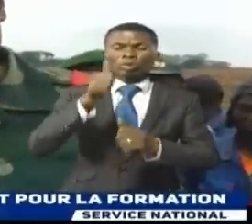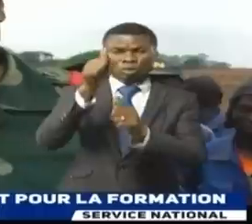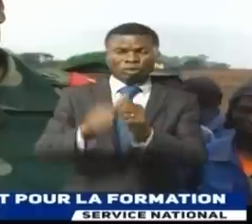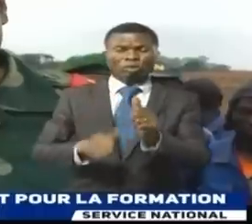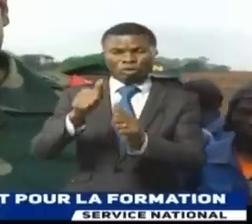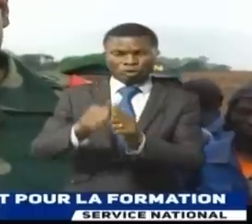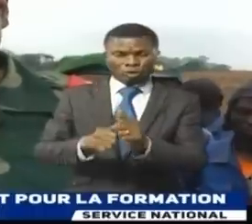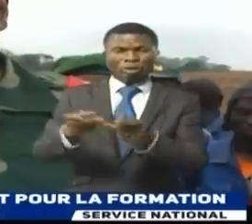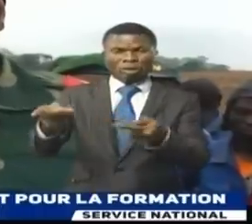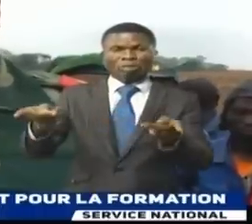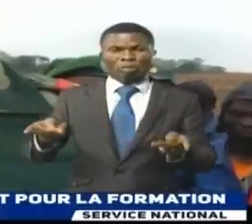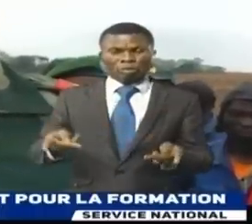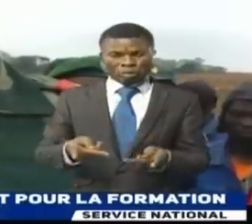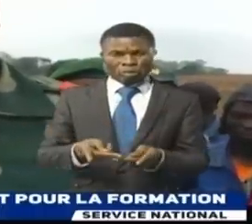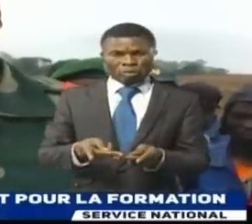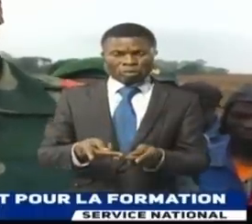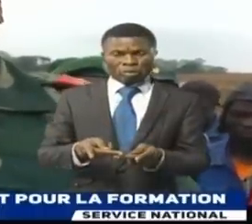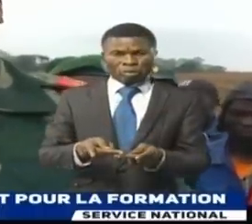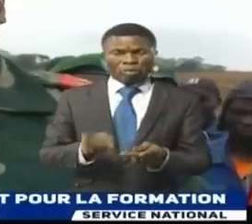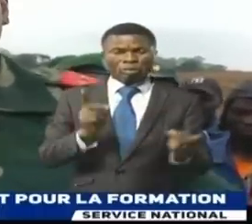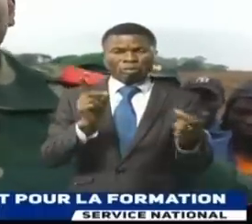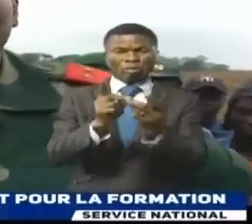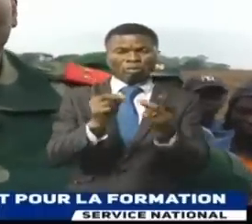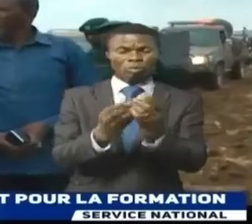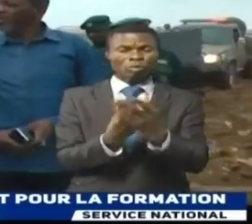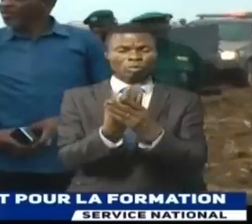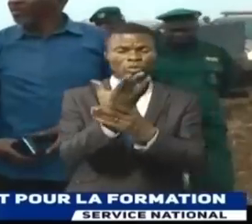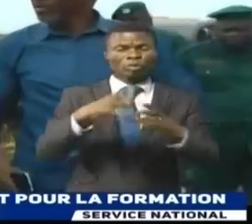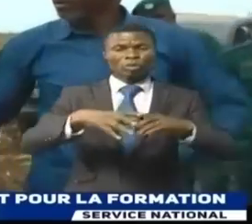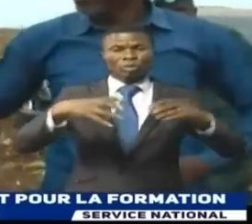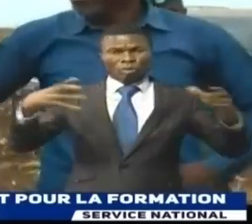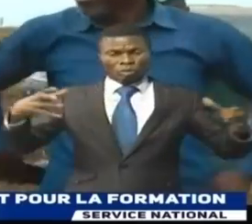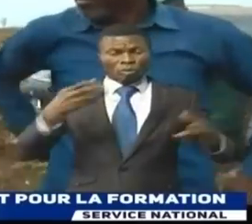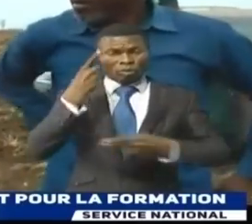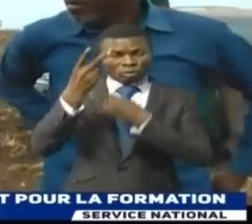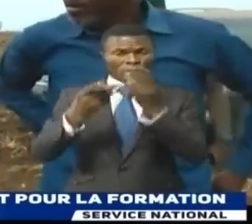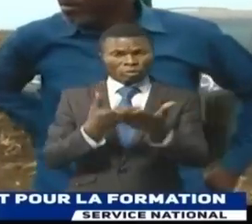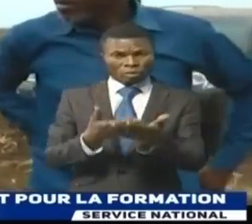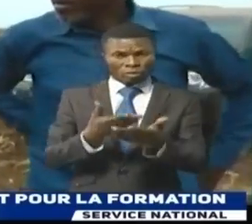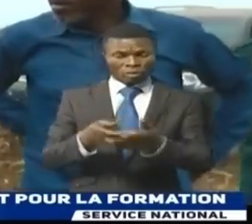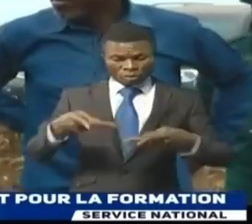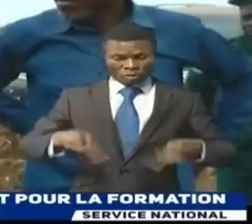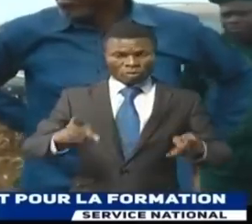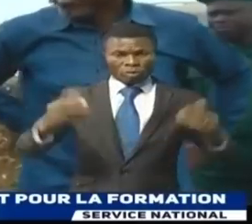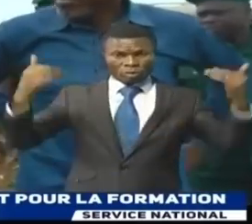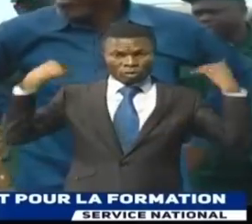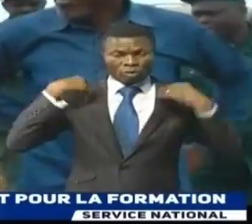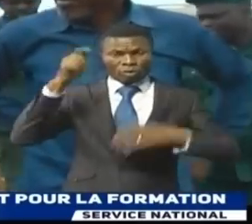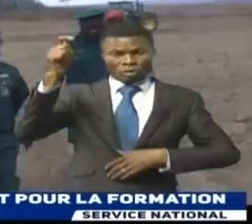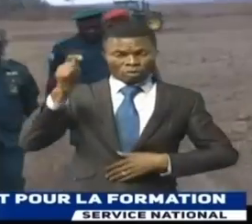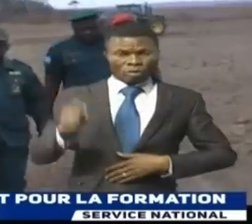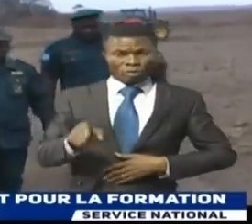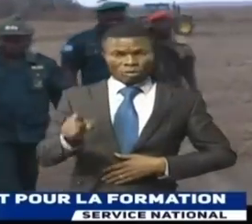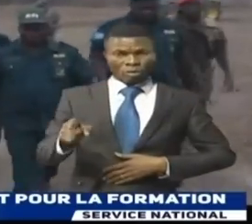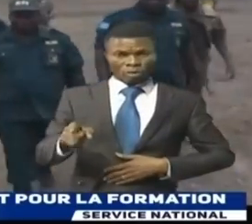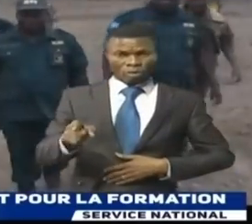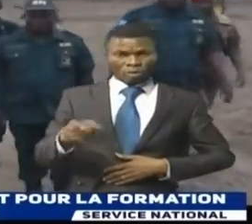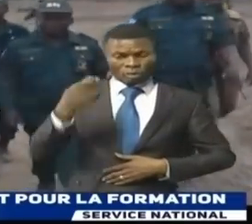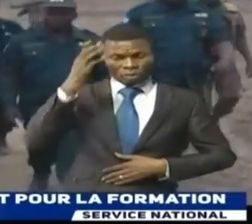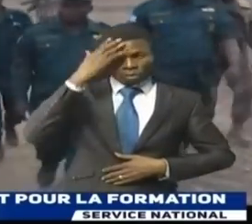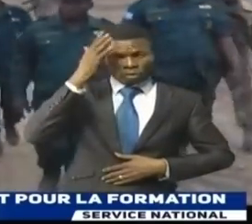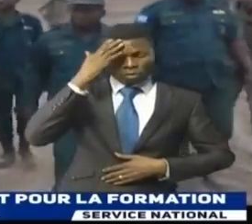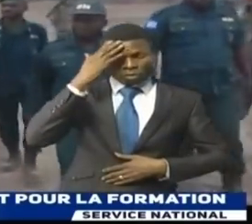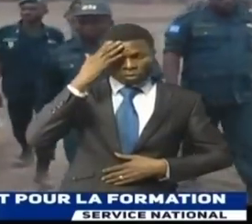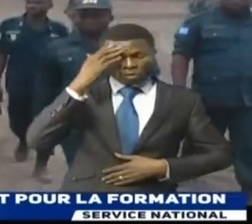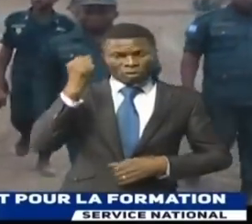province, pour rapprocher la production des consommateurs. Cette visite a permis au commandant du service national de s'assurer du